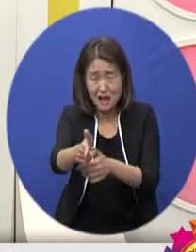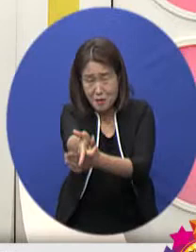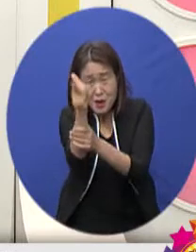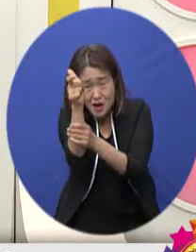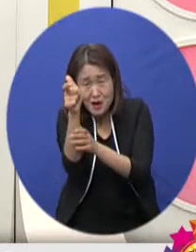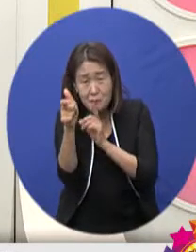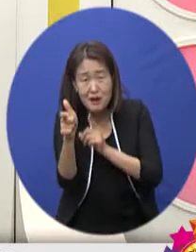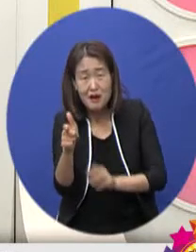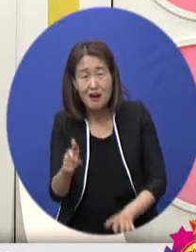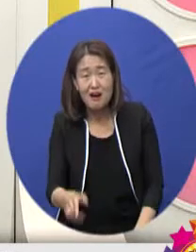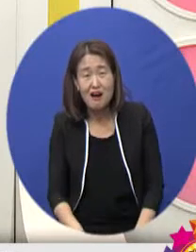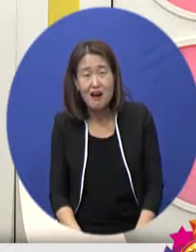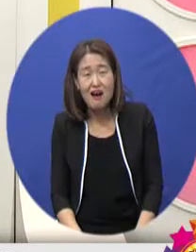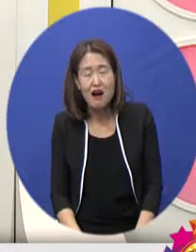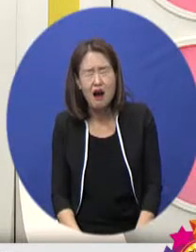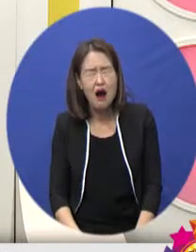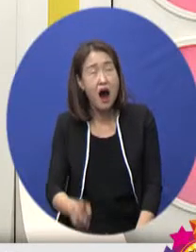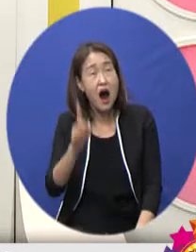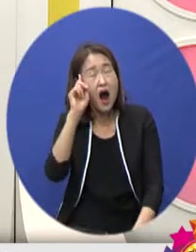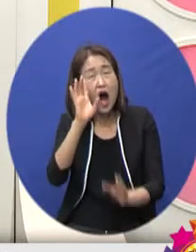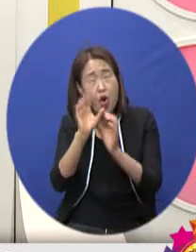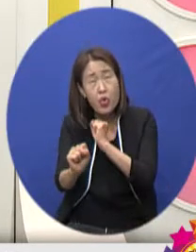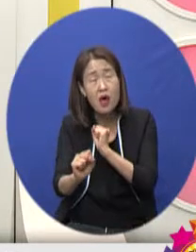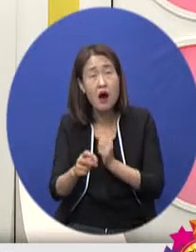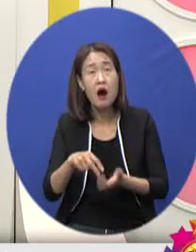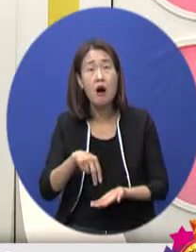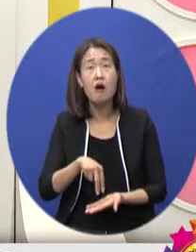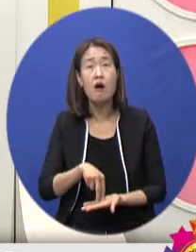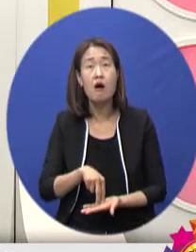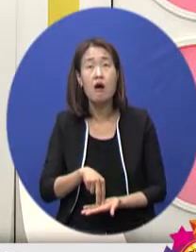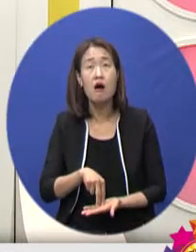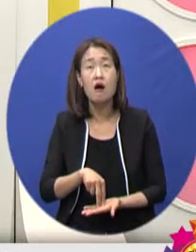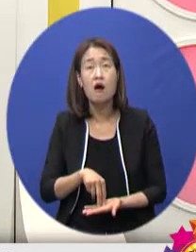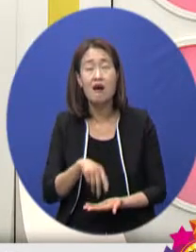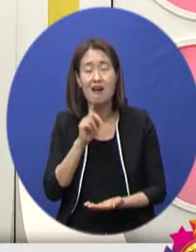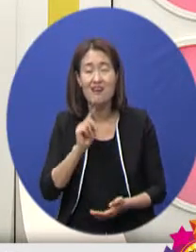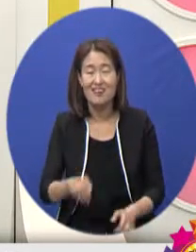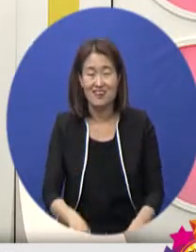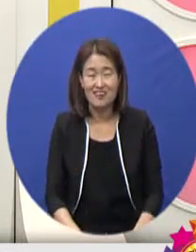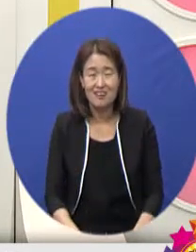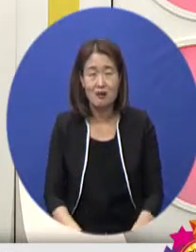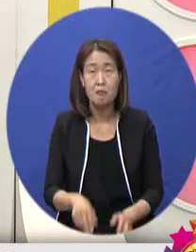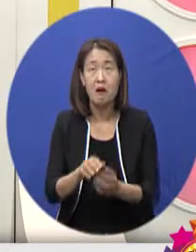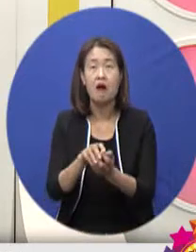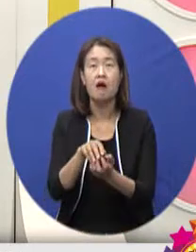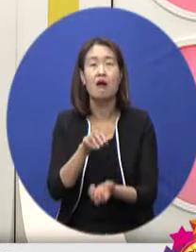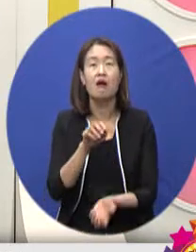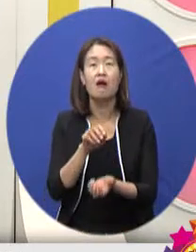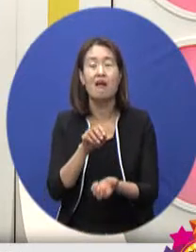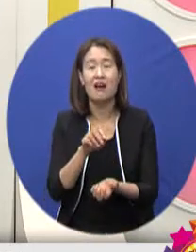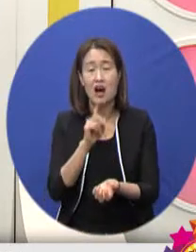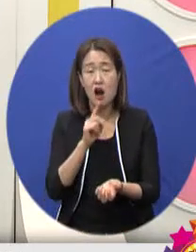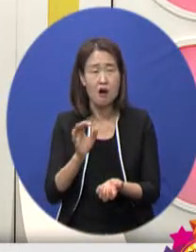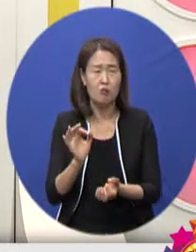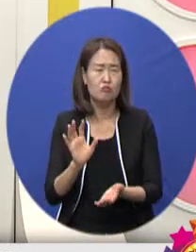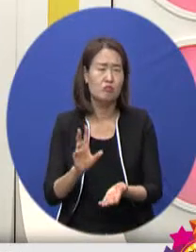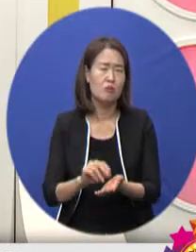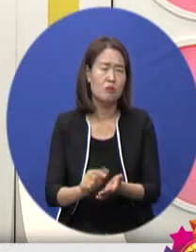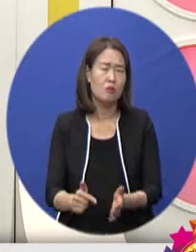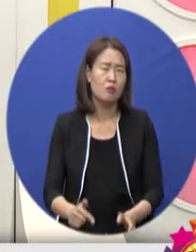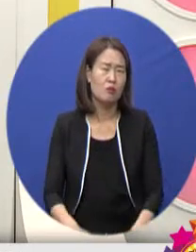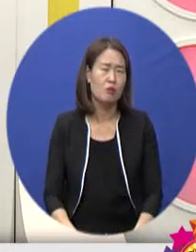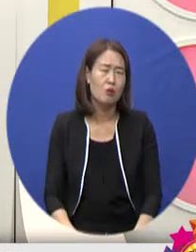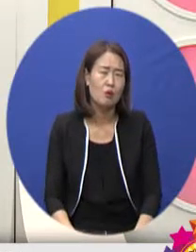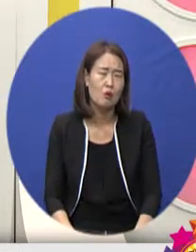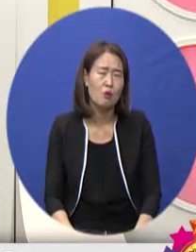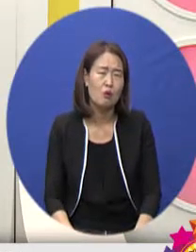할 멍해가지고 이렇게 서 있었습니다. 아주. 아유. 아니 큰일 날 뻔하셨네요. 큰일 날 뻔하셨네요.